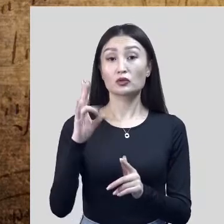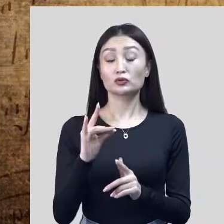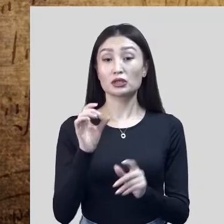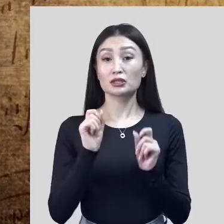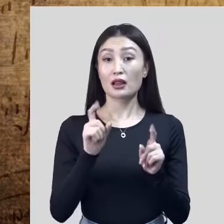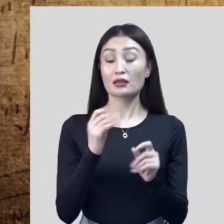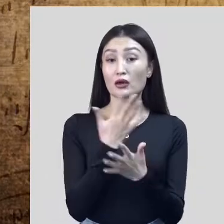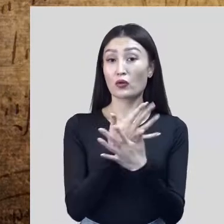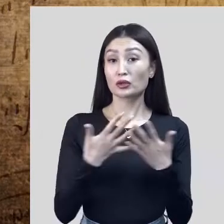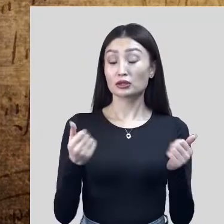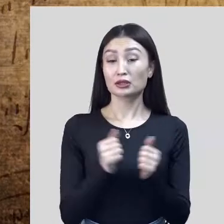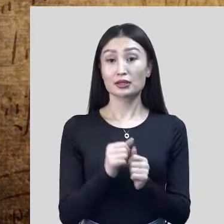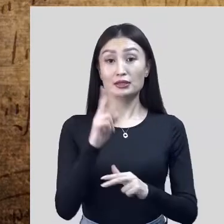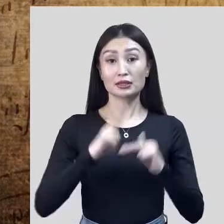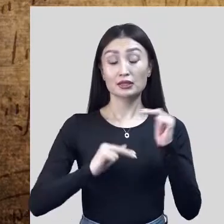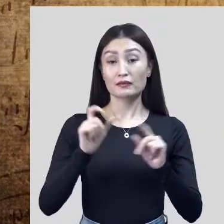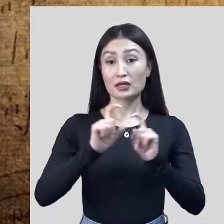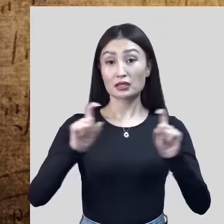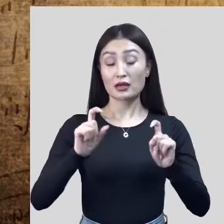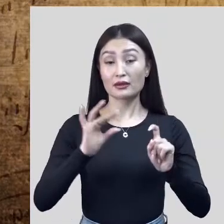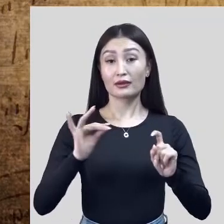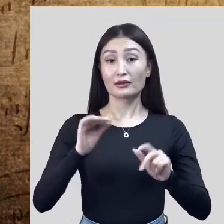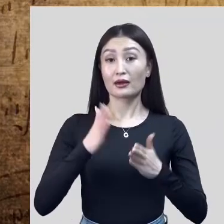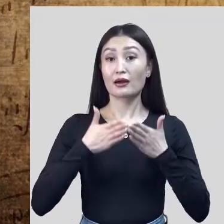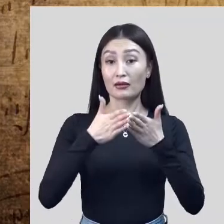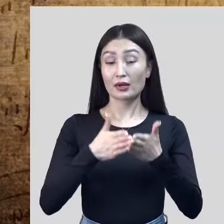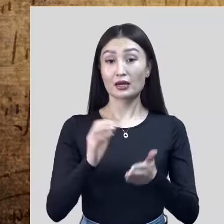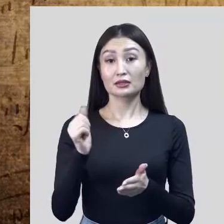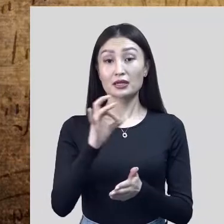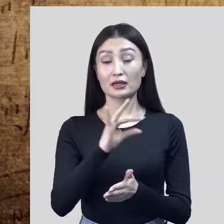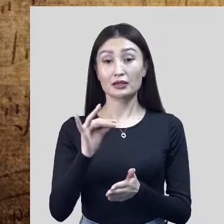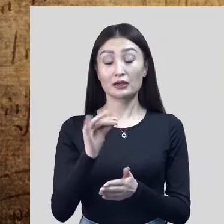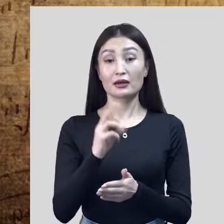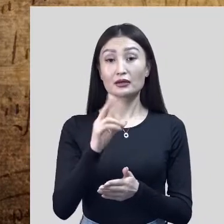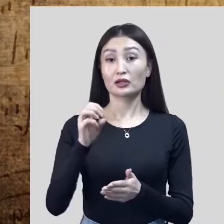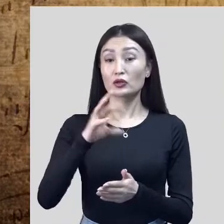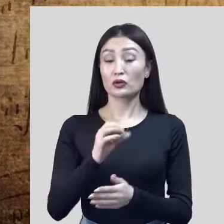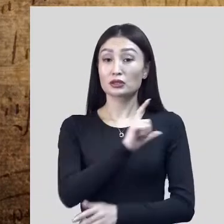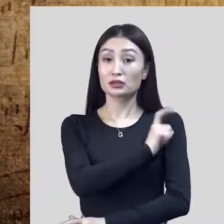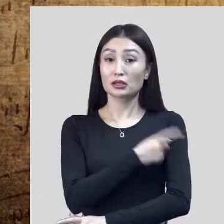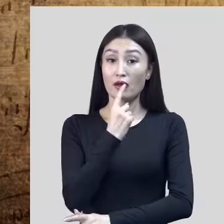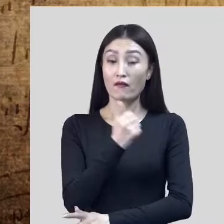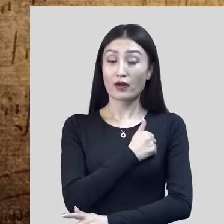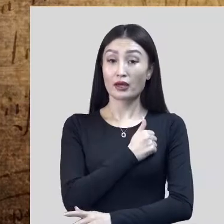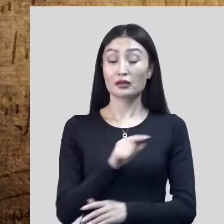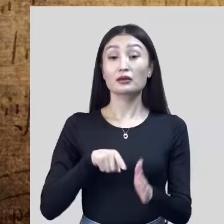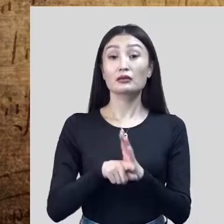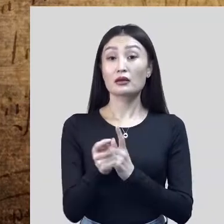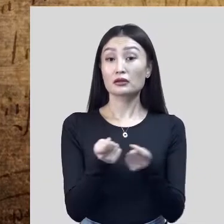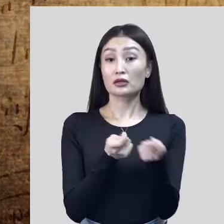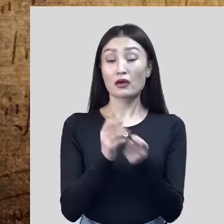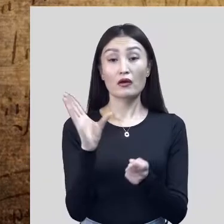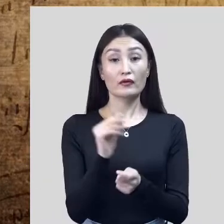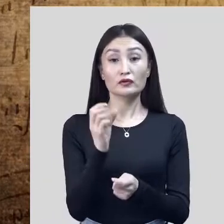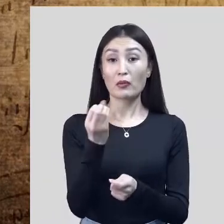золотых украшений, в строительстве зданий и кораблей. Цари Крита создали сильный военный флот и стали властвовать на всем